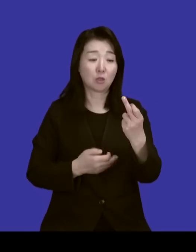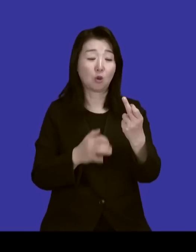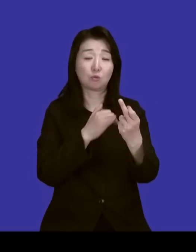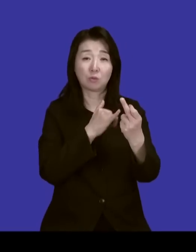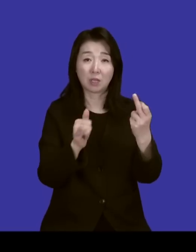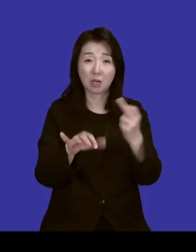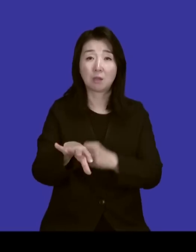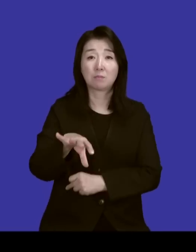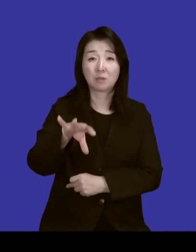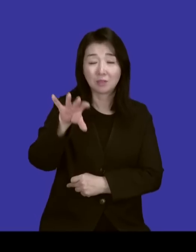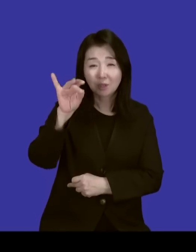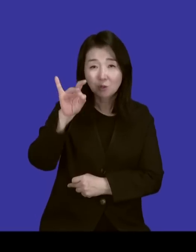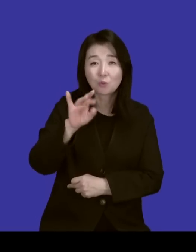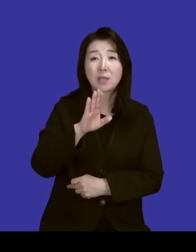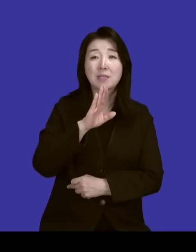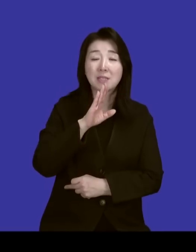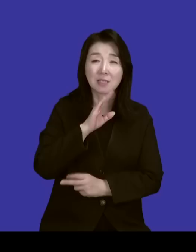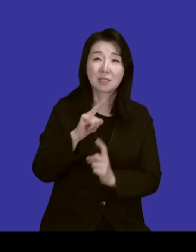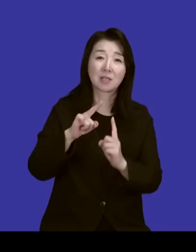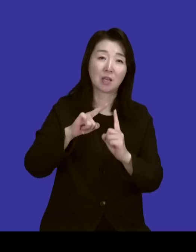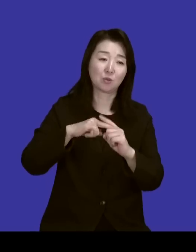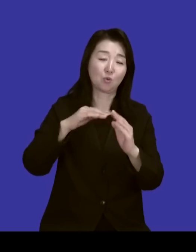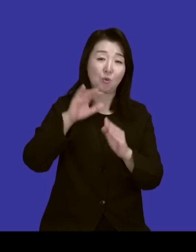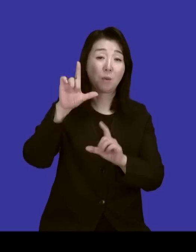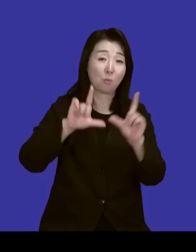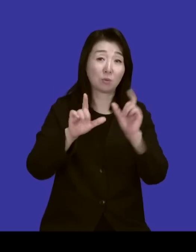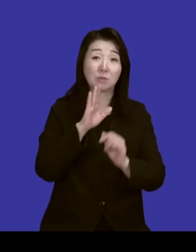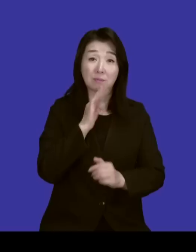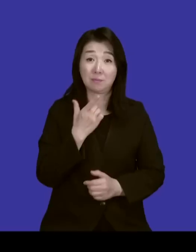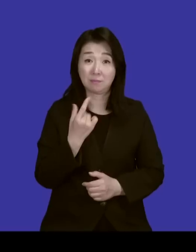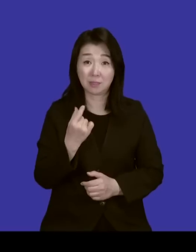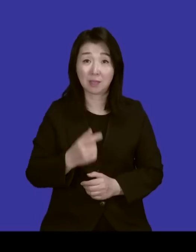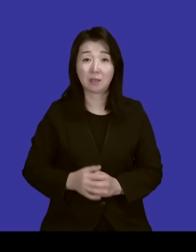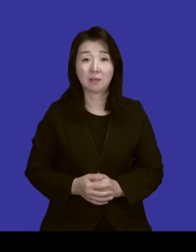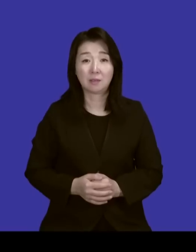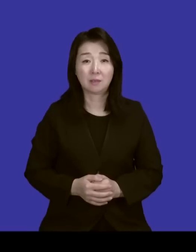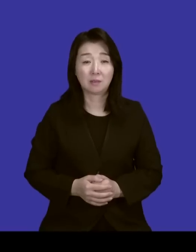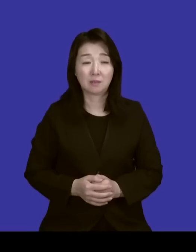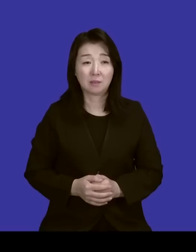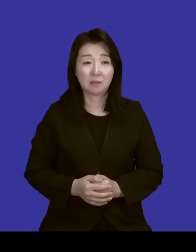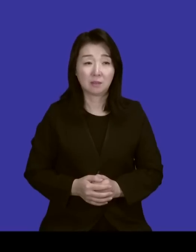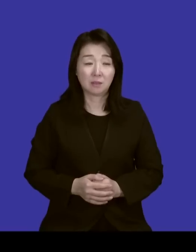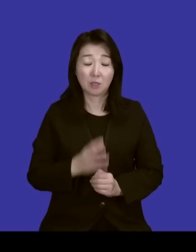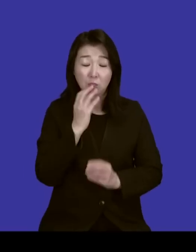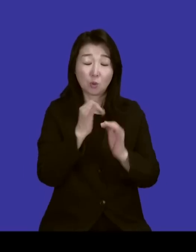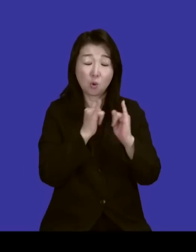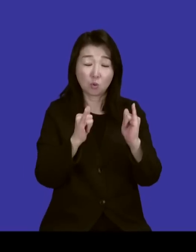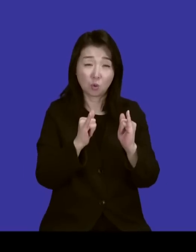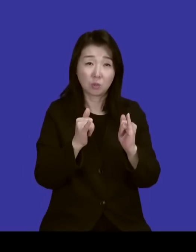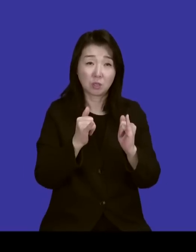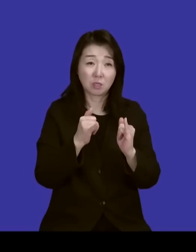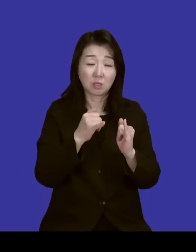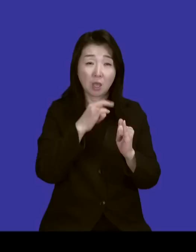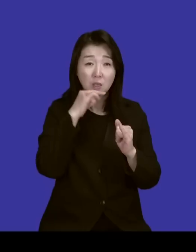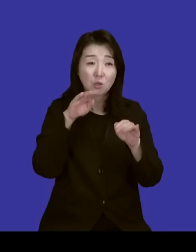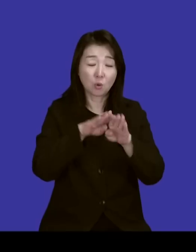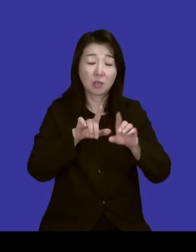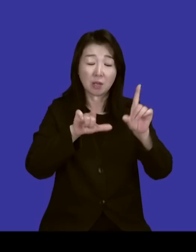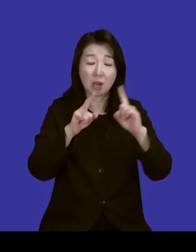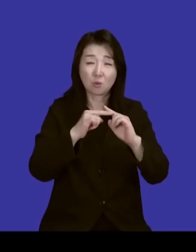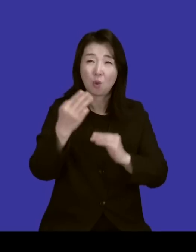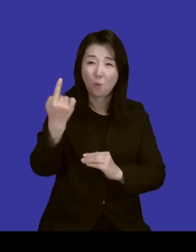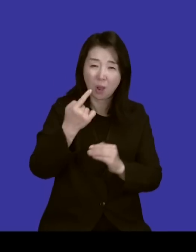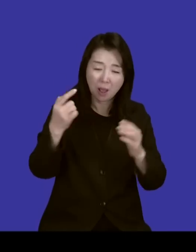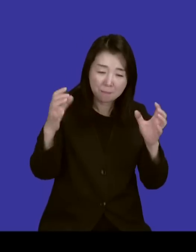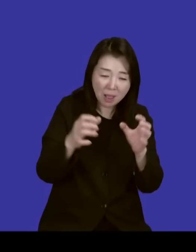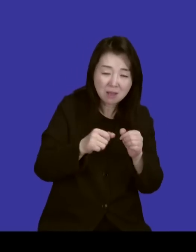진정한 교회의 모습이다. 그래서 온 교우들이 그냥 주일날 교회만 왔다 흩어지는 것이 아니라 소그룹 안에